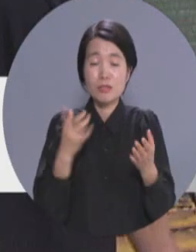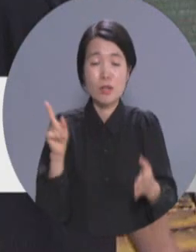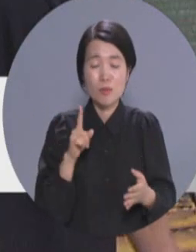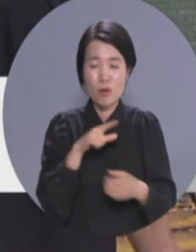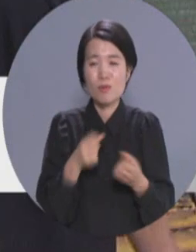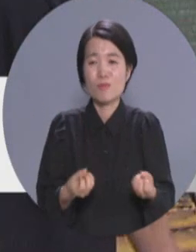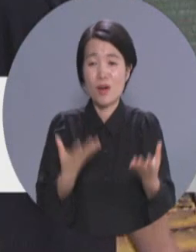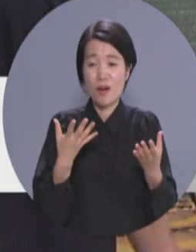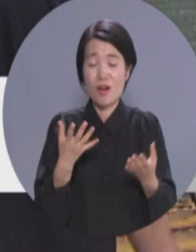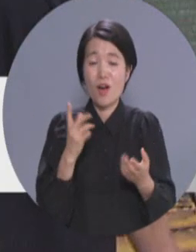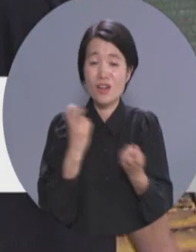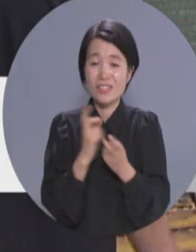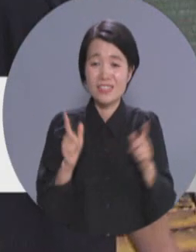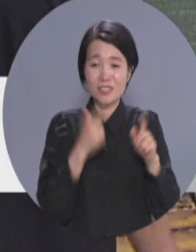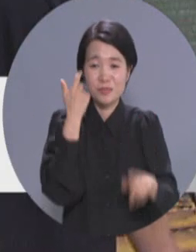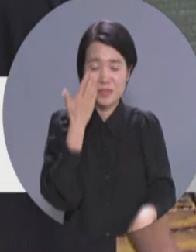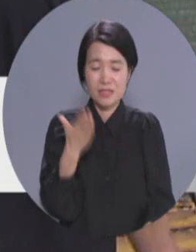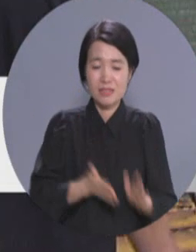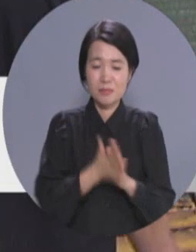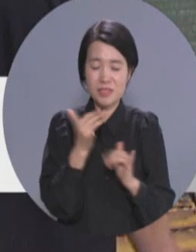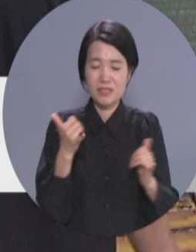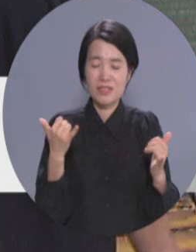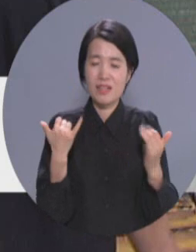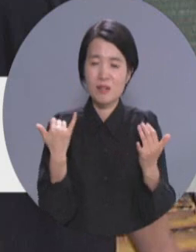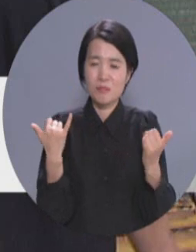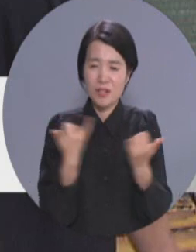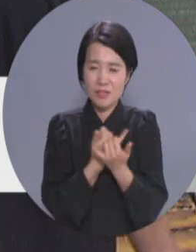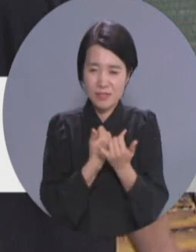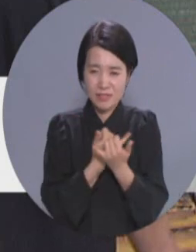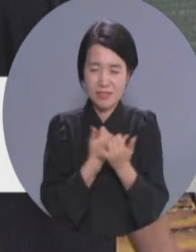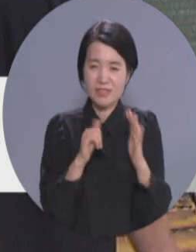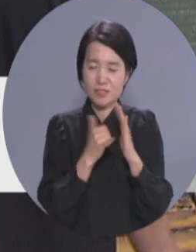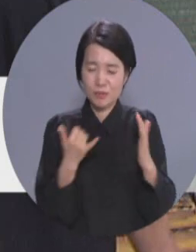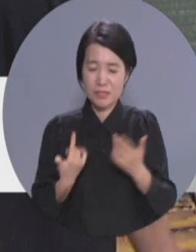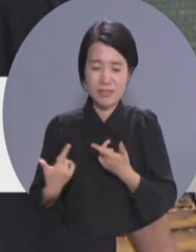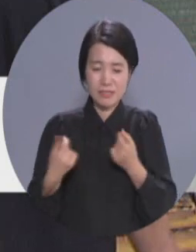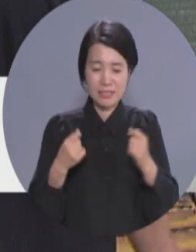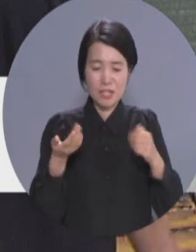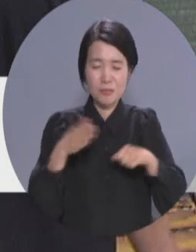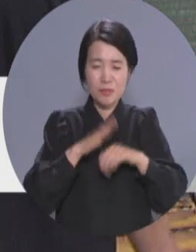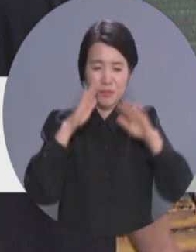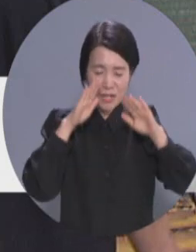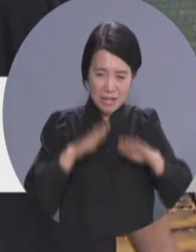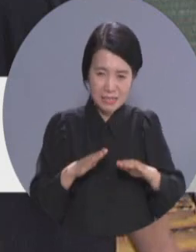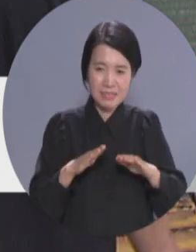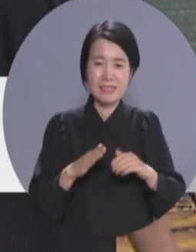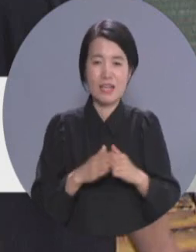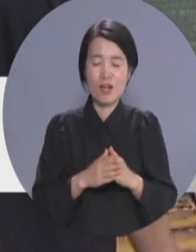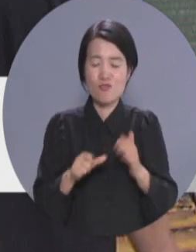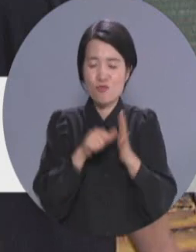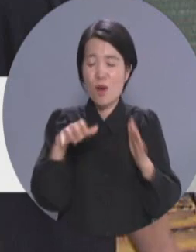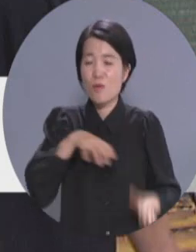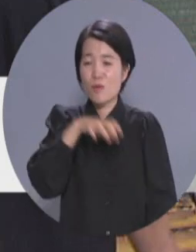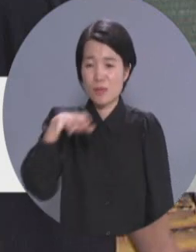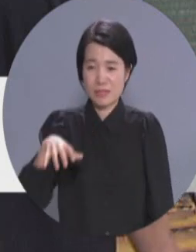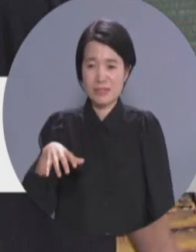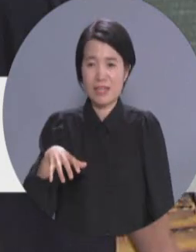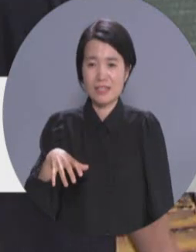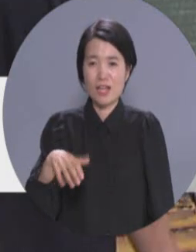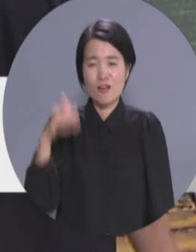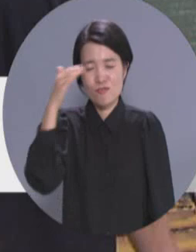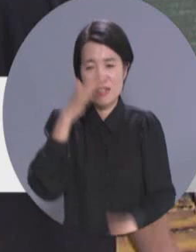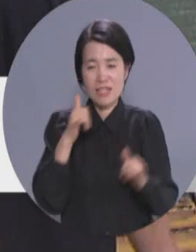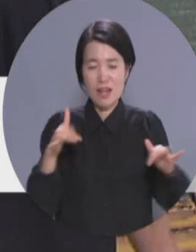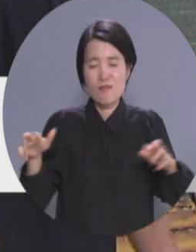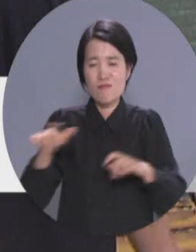보내셨습니까 시민들은 가족 친지들과 함께 성묘에 나섰고 주요 관광지는 완연한 가을 분위기 속에 연유를